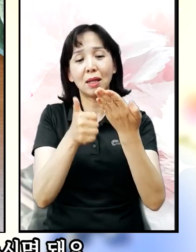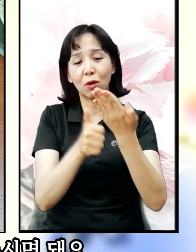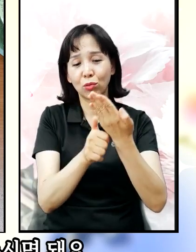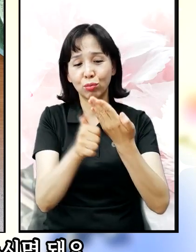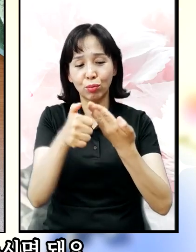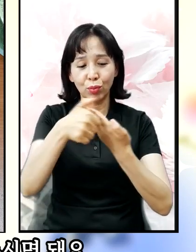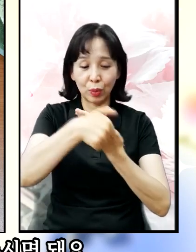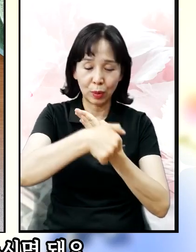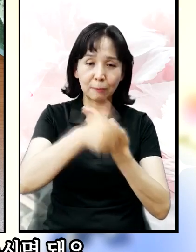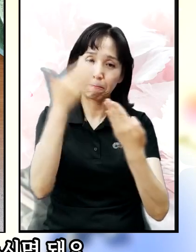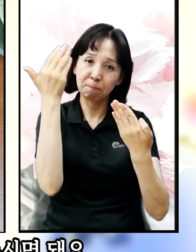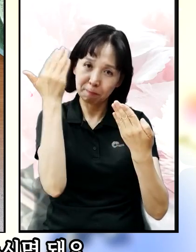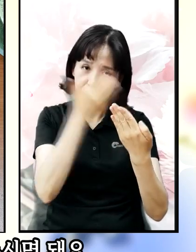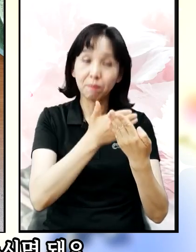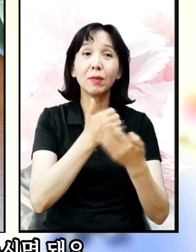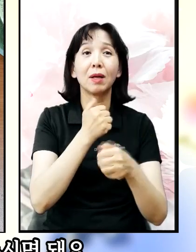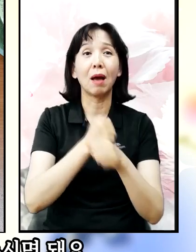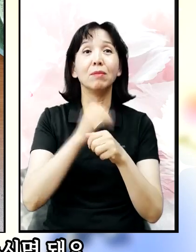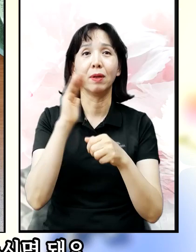마감을 해주시면 돼요.